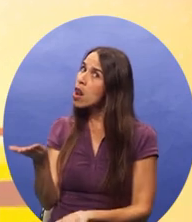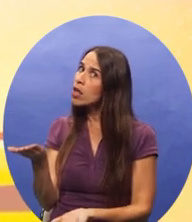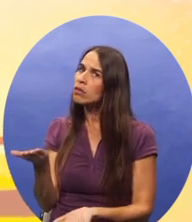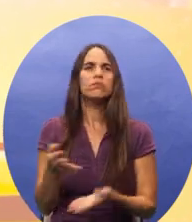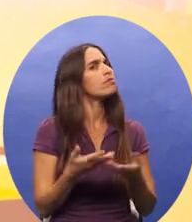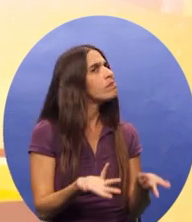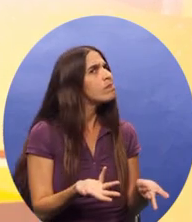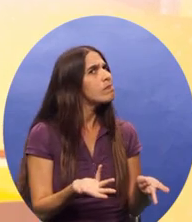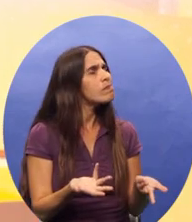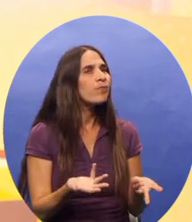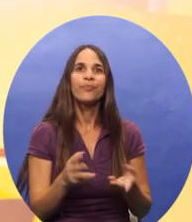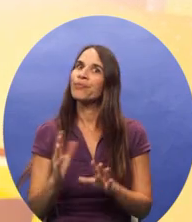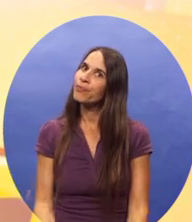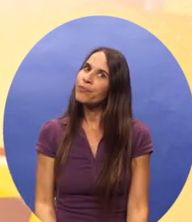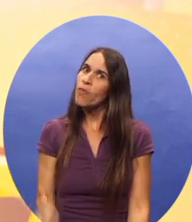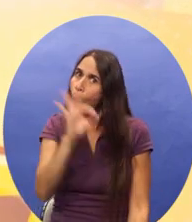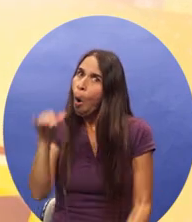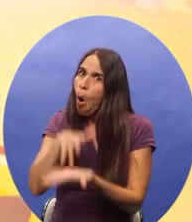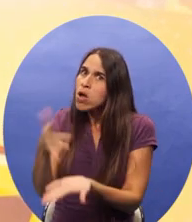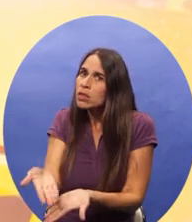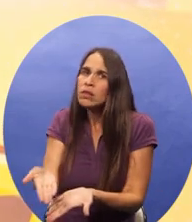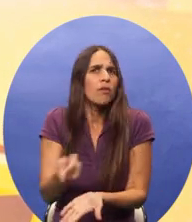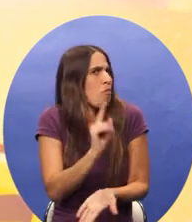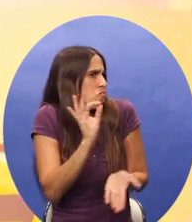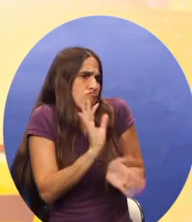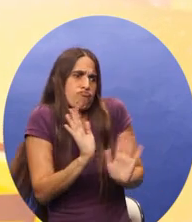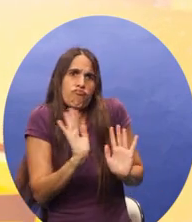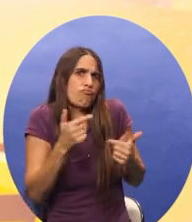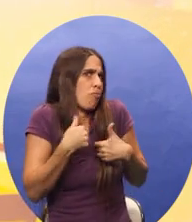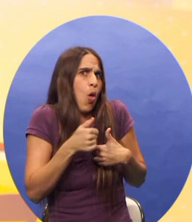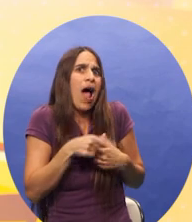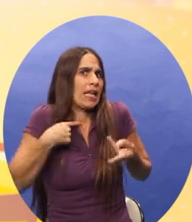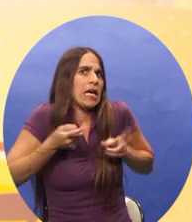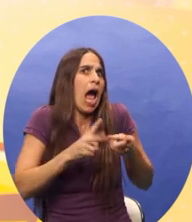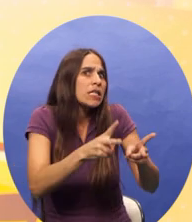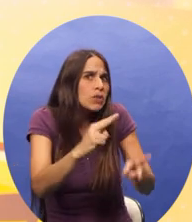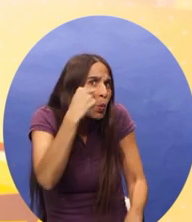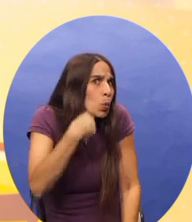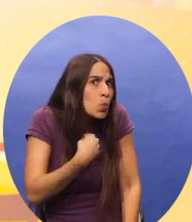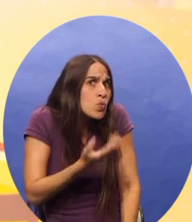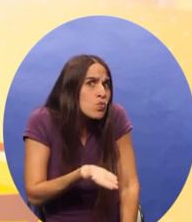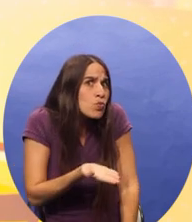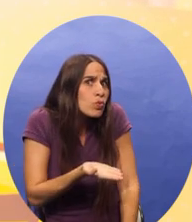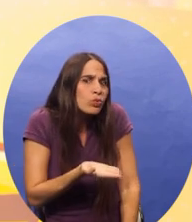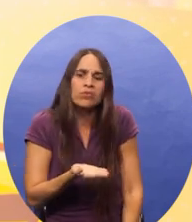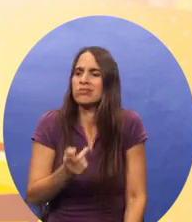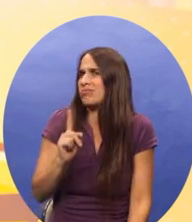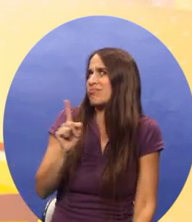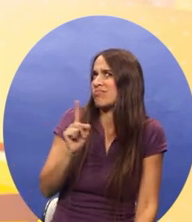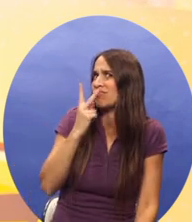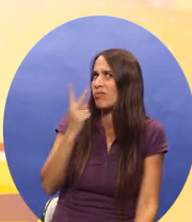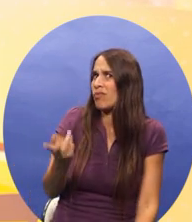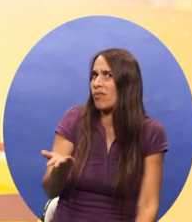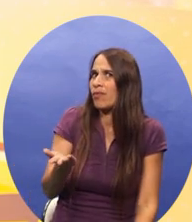שאול. מה? למה אתה עוד פה? אני לא פה, אני רץ, אתה לא רואה?